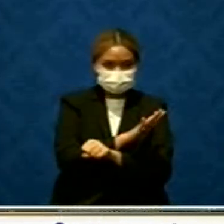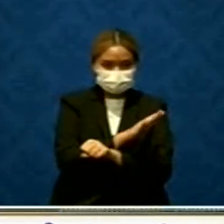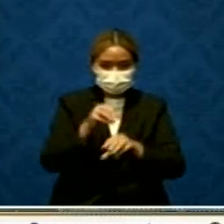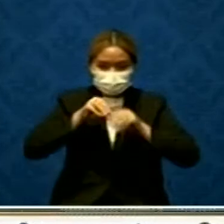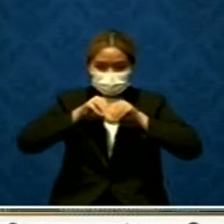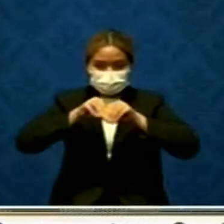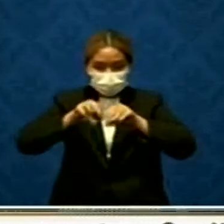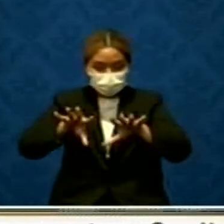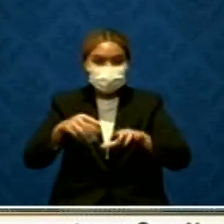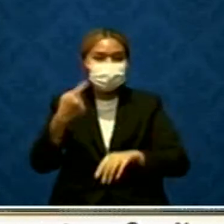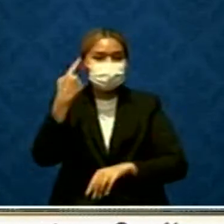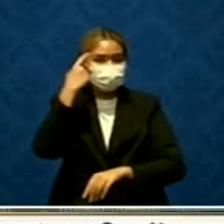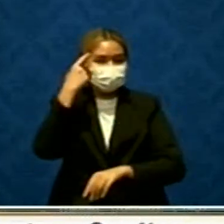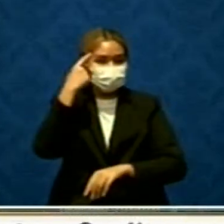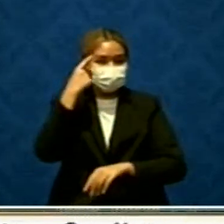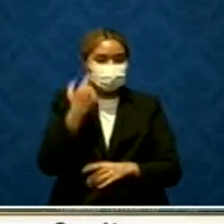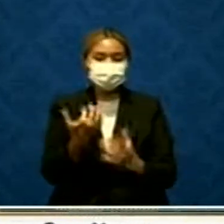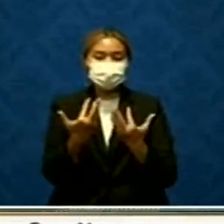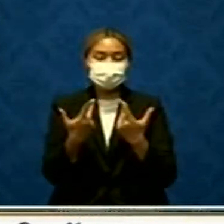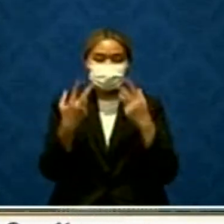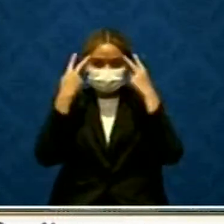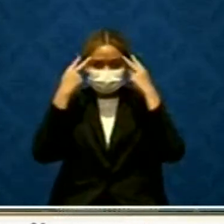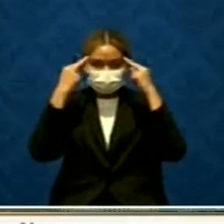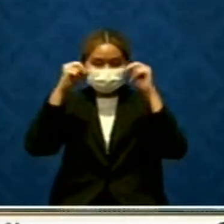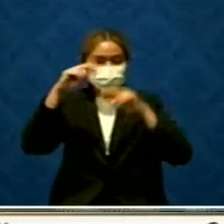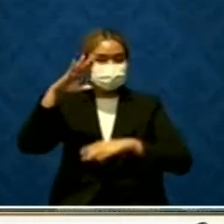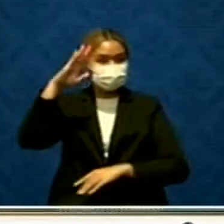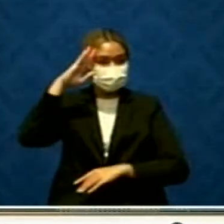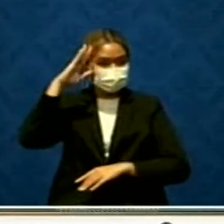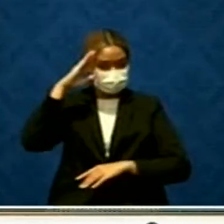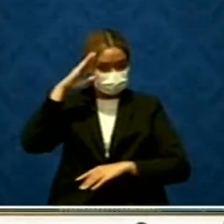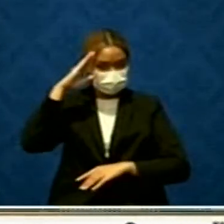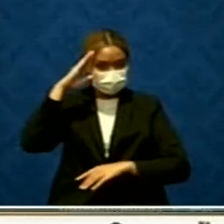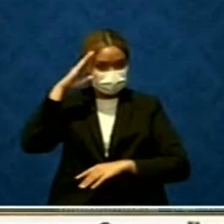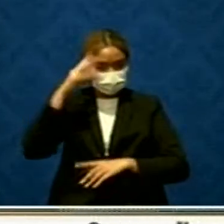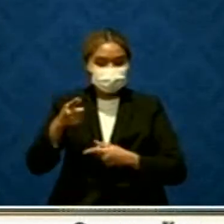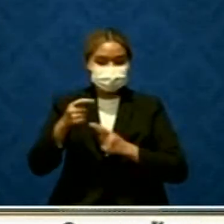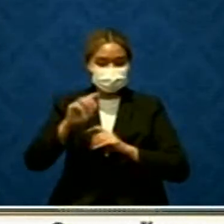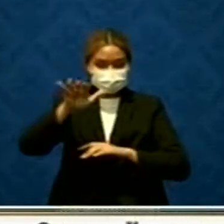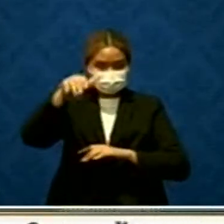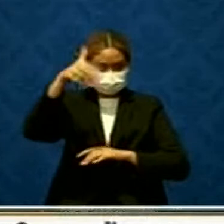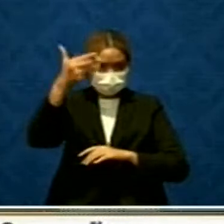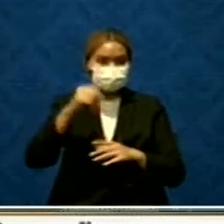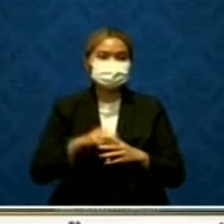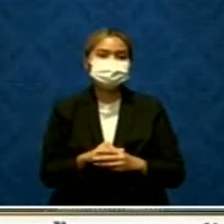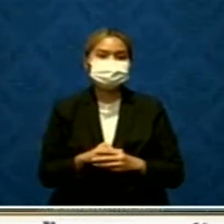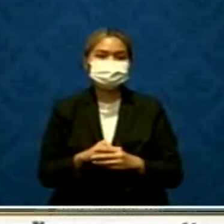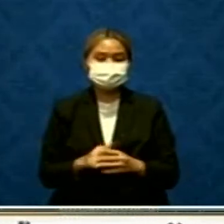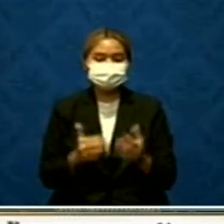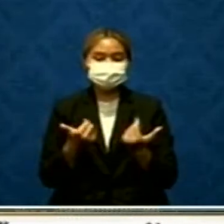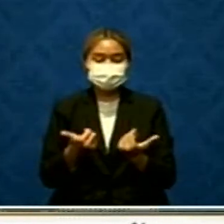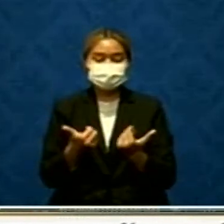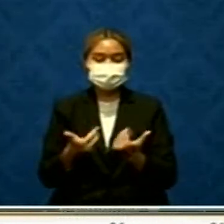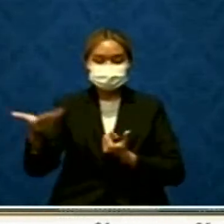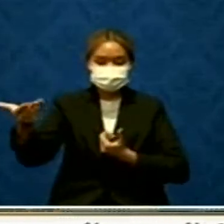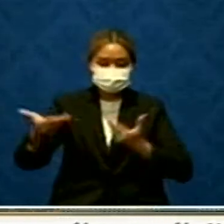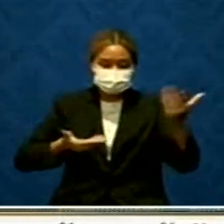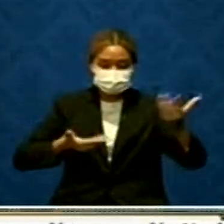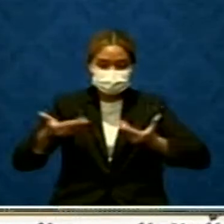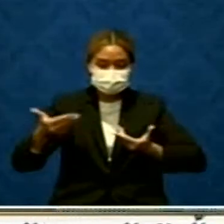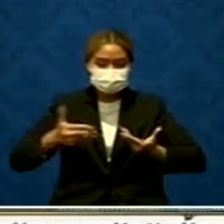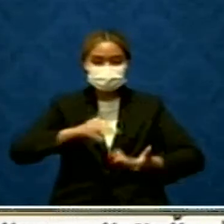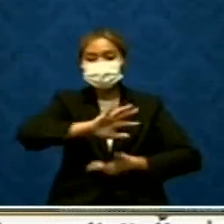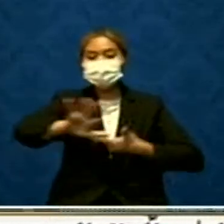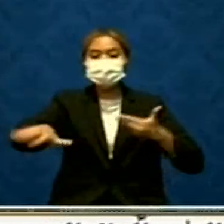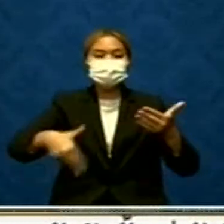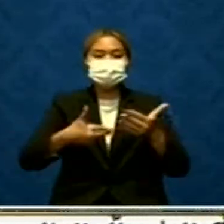นตรีเนี่ยจะอนุมัตินะครับเราจะได้มีการออกเชิญชวนโรดโชว์นะครับให้กลุ่มนักธุรกิจและนักลงทุนผู้ประกอ